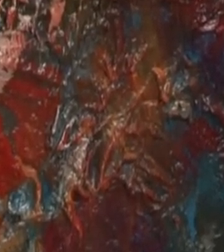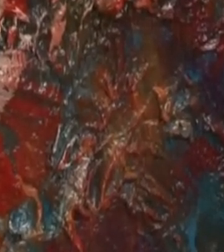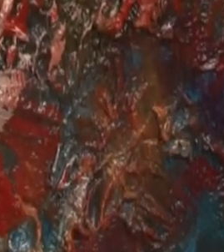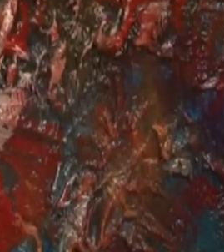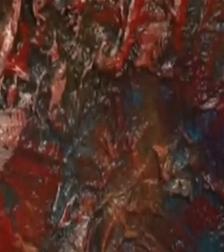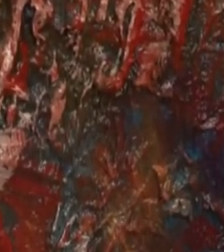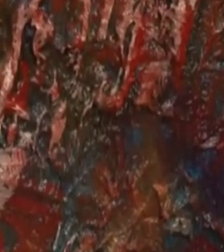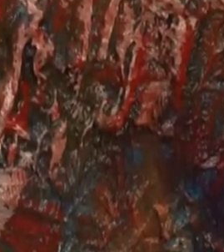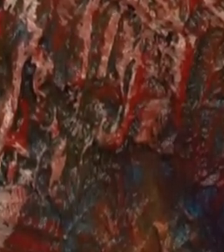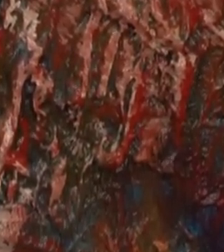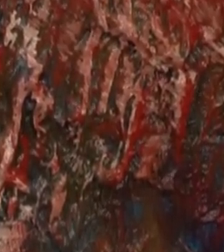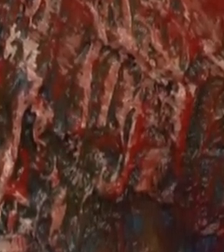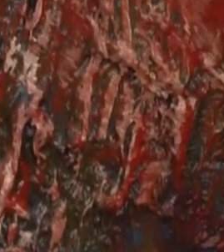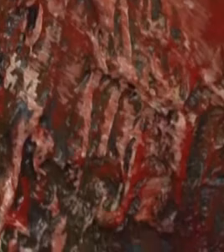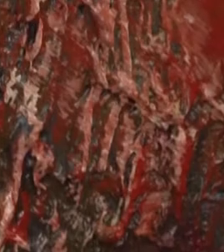Maria Ograbisz-Krawiec.